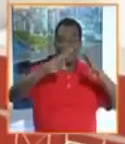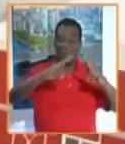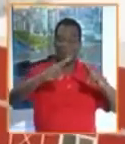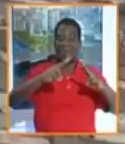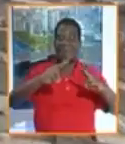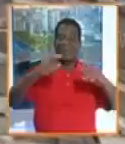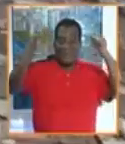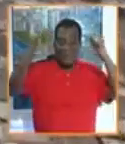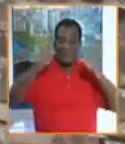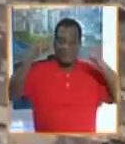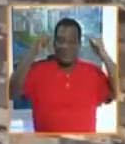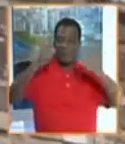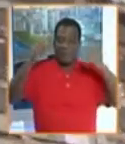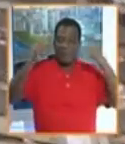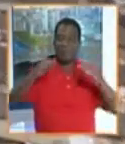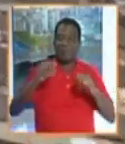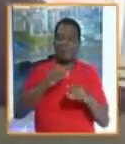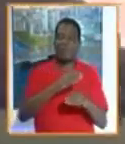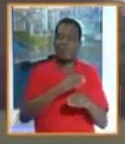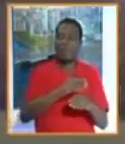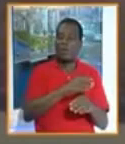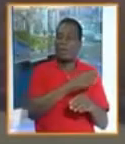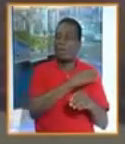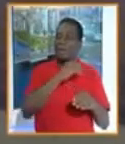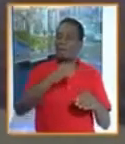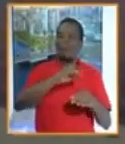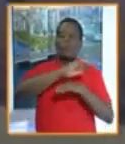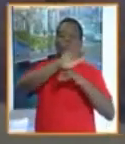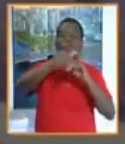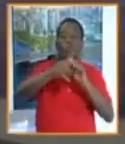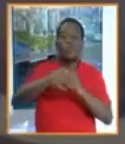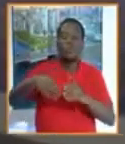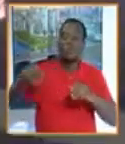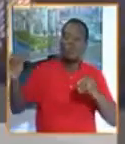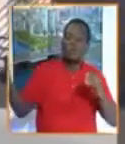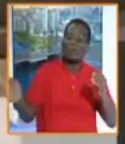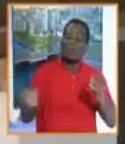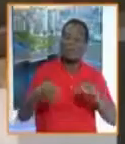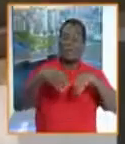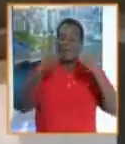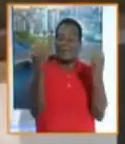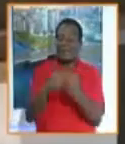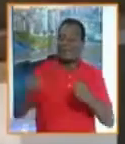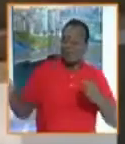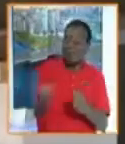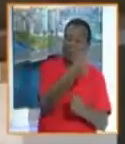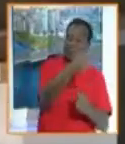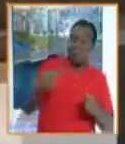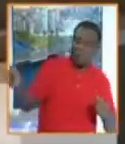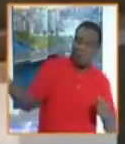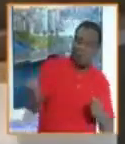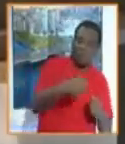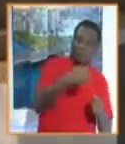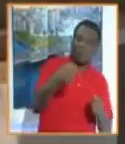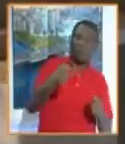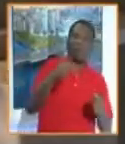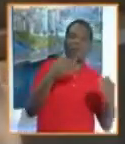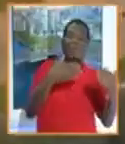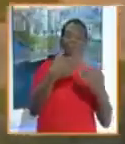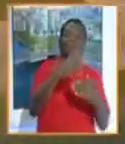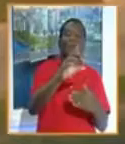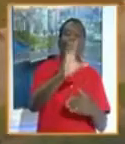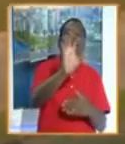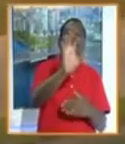la jeunesse et des sports le canal au bois la salle des tennis dé table n'est travaux sont réalisés à près de 90%